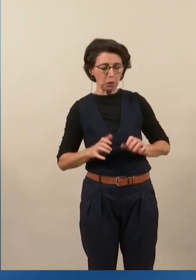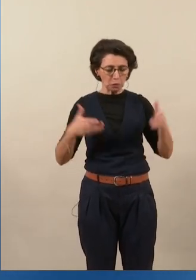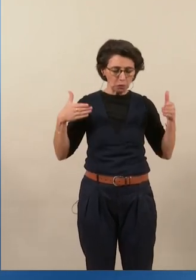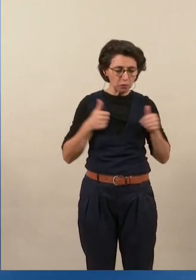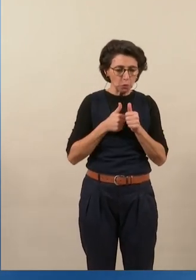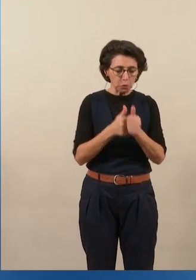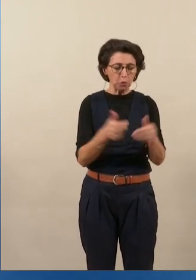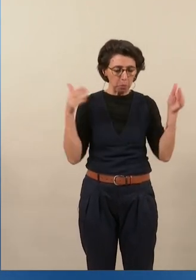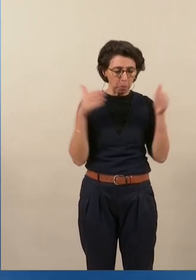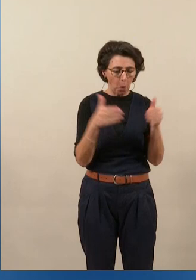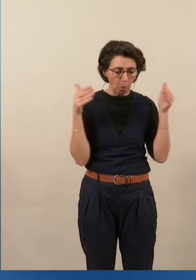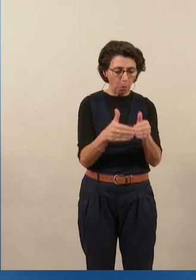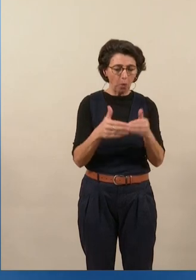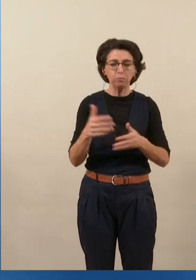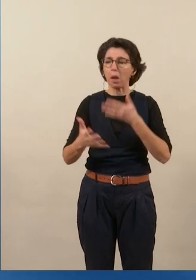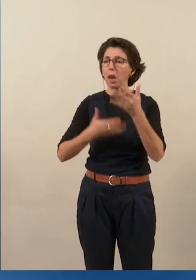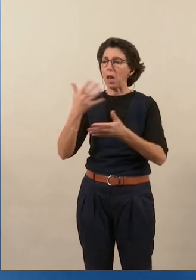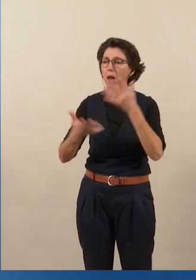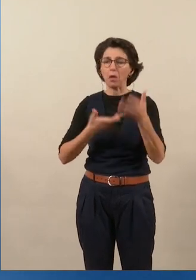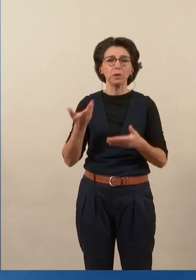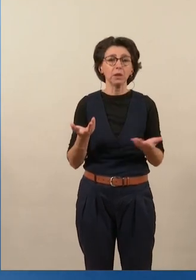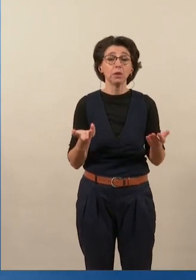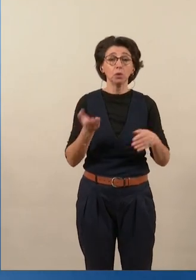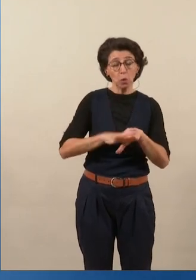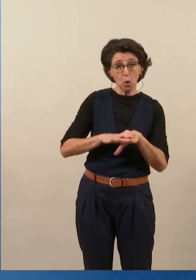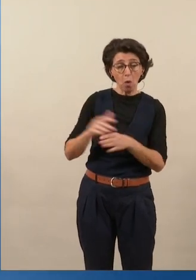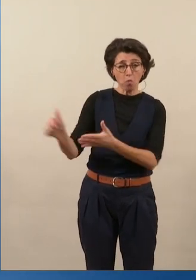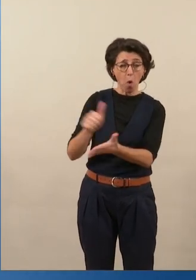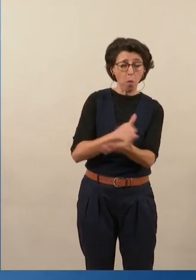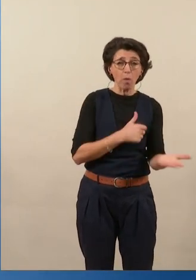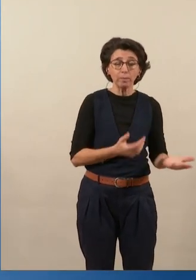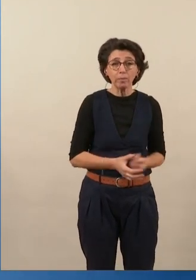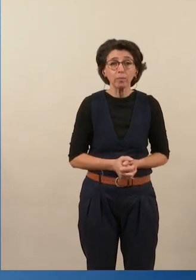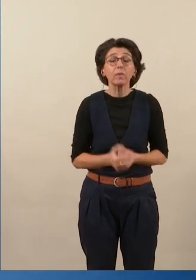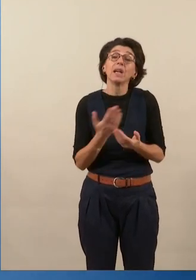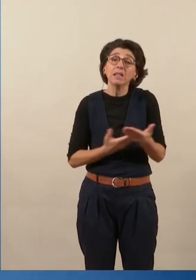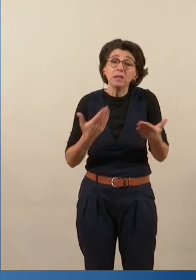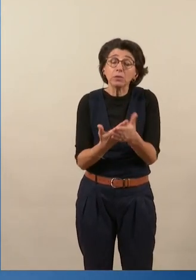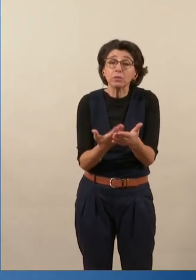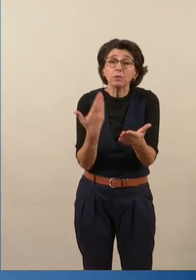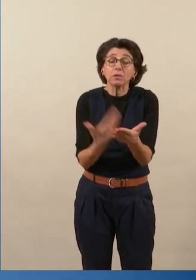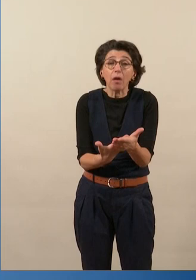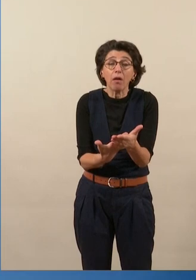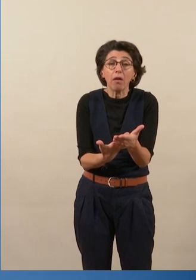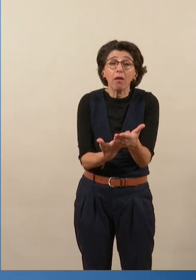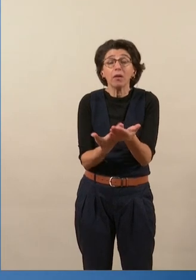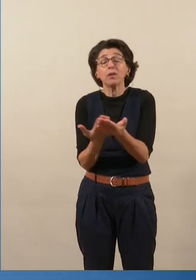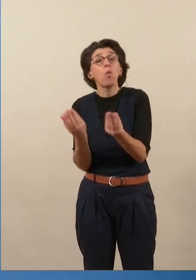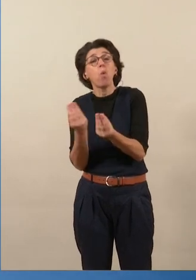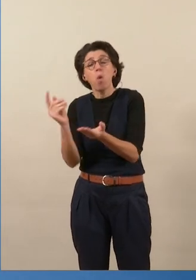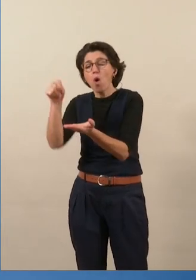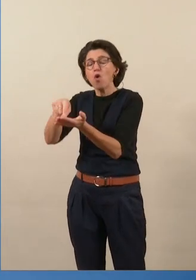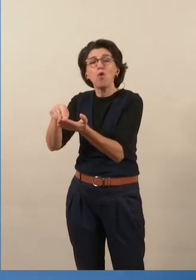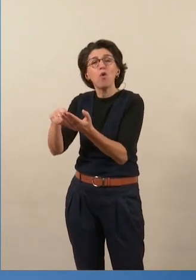un flot de parole abondante et généreuse et bien c'est la même situation sur le marché de Noël où la